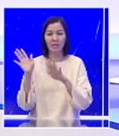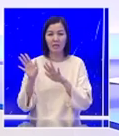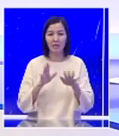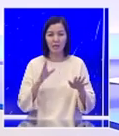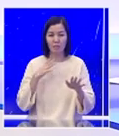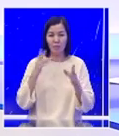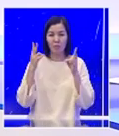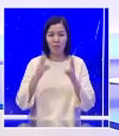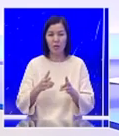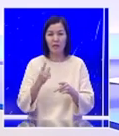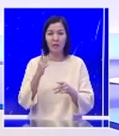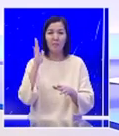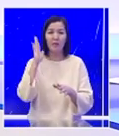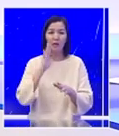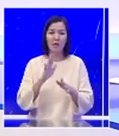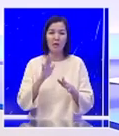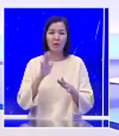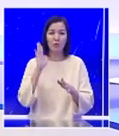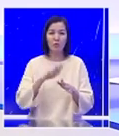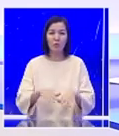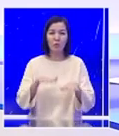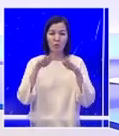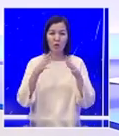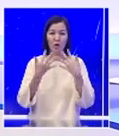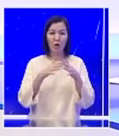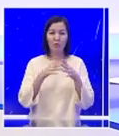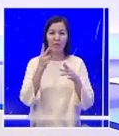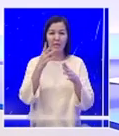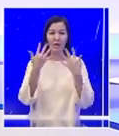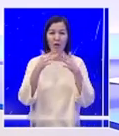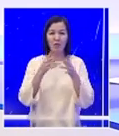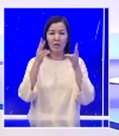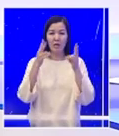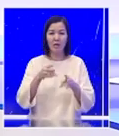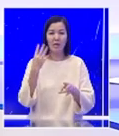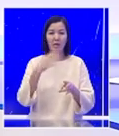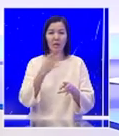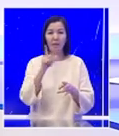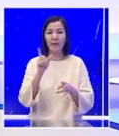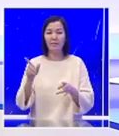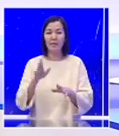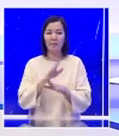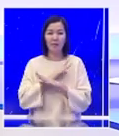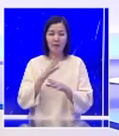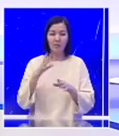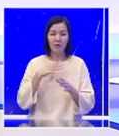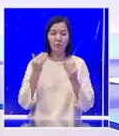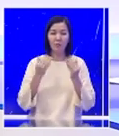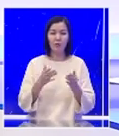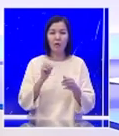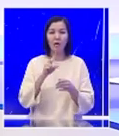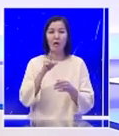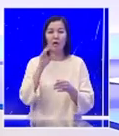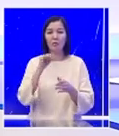лақылдаған тасқын бір ауылды жермен жексен етіп, екі ауылға залалын тигізіп, 45 адамның өмірін қиған болатын. Бүгін